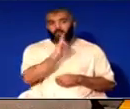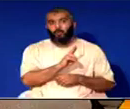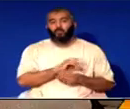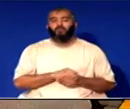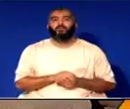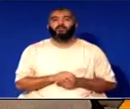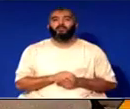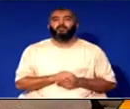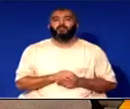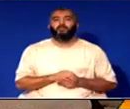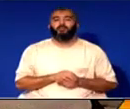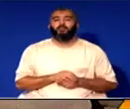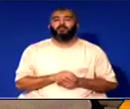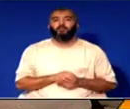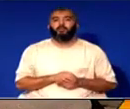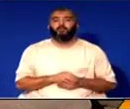نعم.